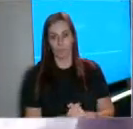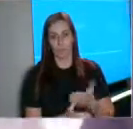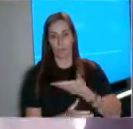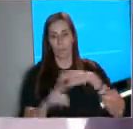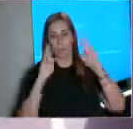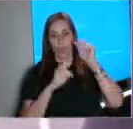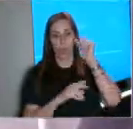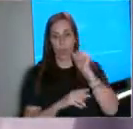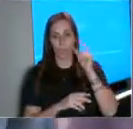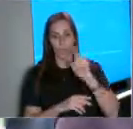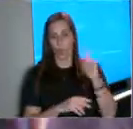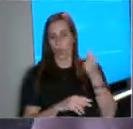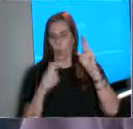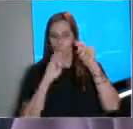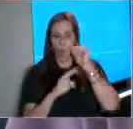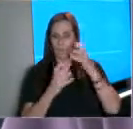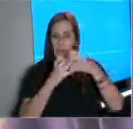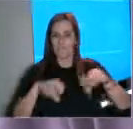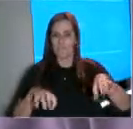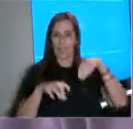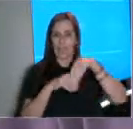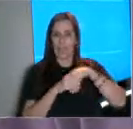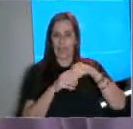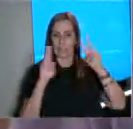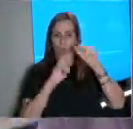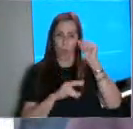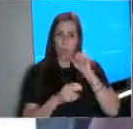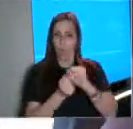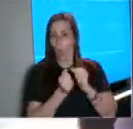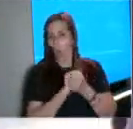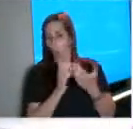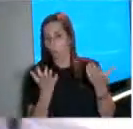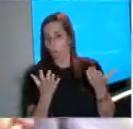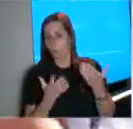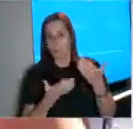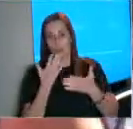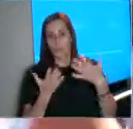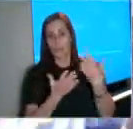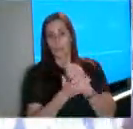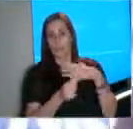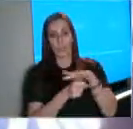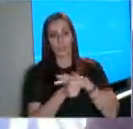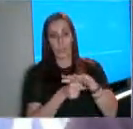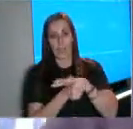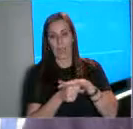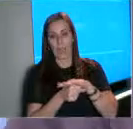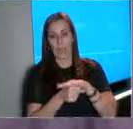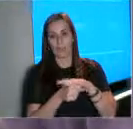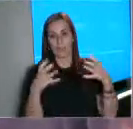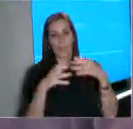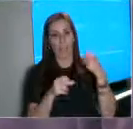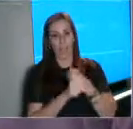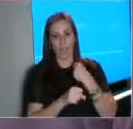מכחול לבן, לא את כל כחול לבן, לפרק חלק מהם, או איכשהו יצליח לשכנע את פרץ